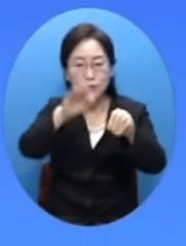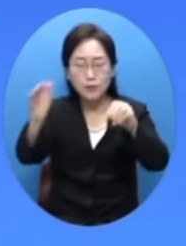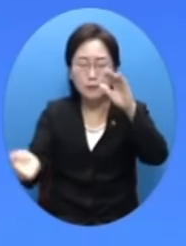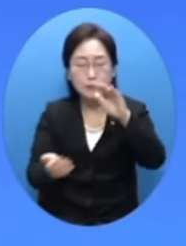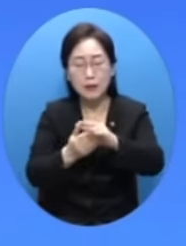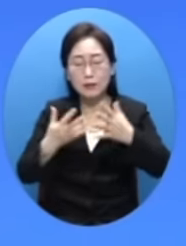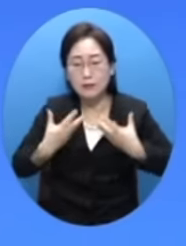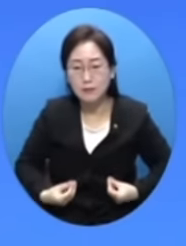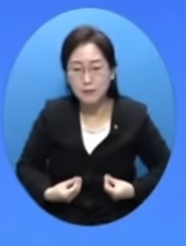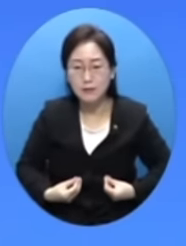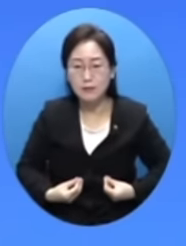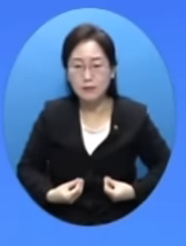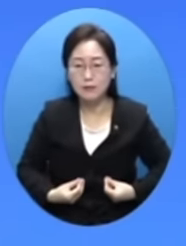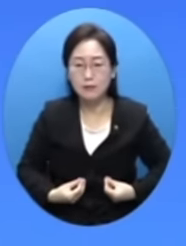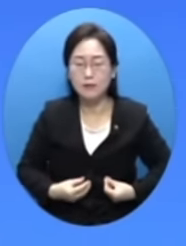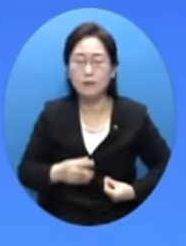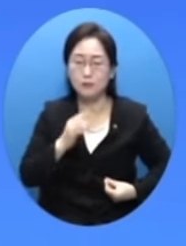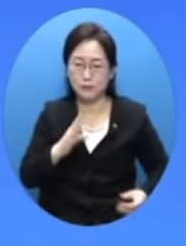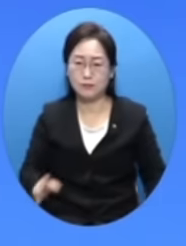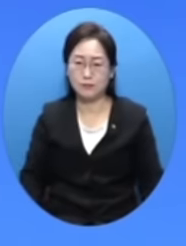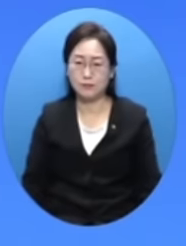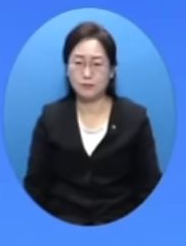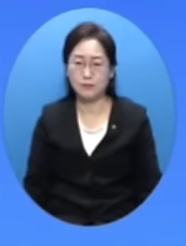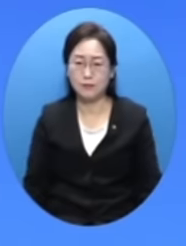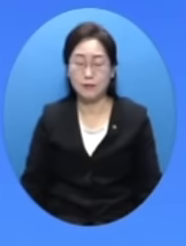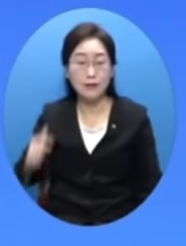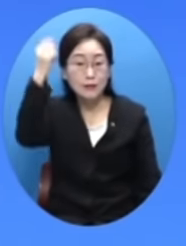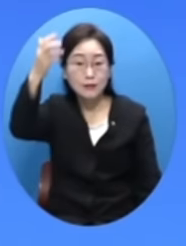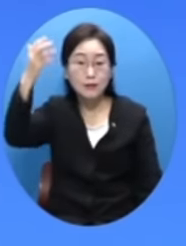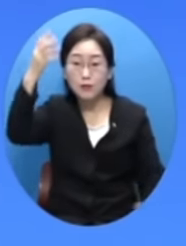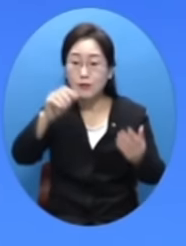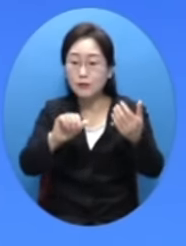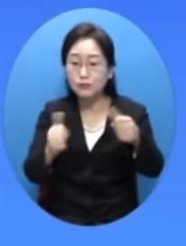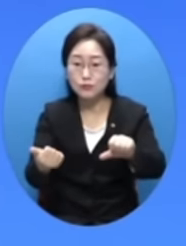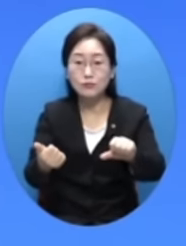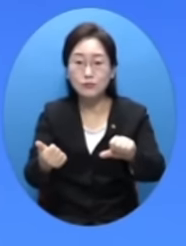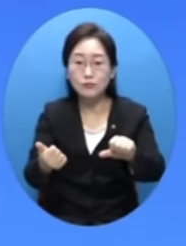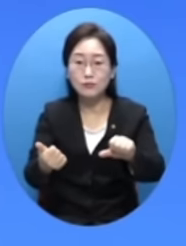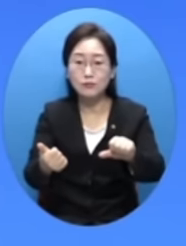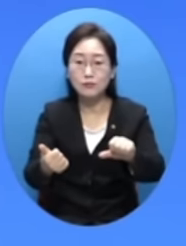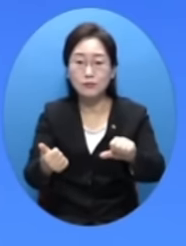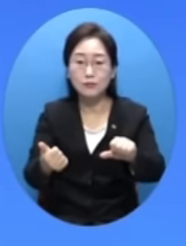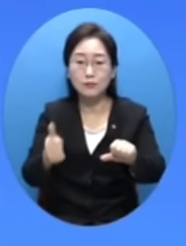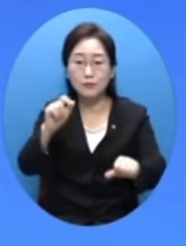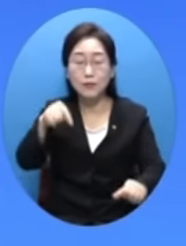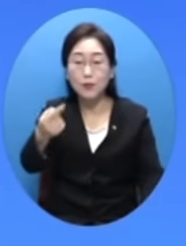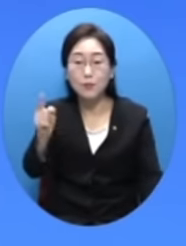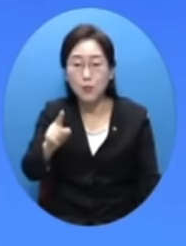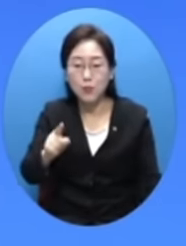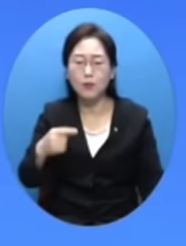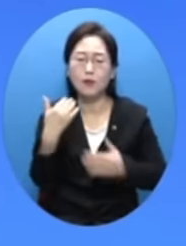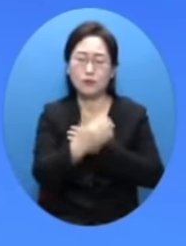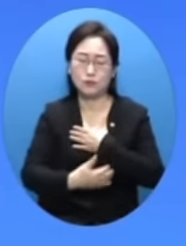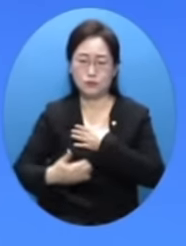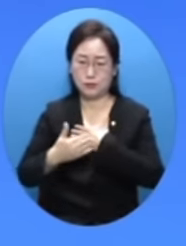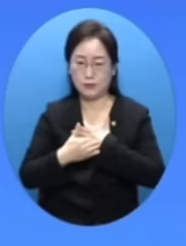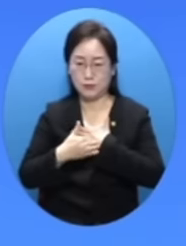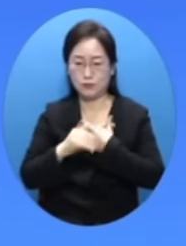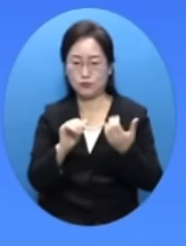존재로 전락해버리고 말게 되었습니다. 영의 죽음은 이어서 육신의 죽음을